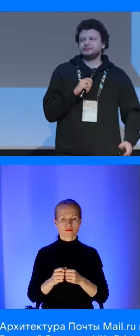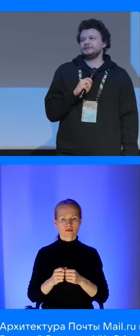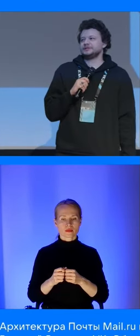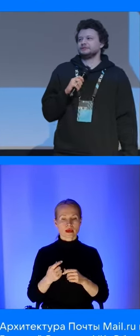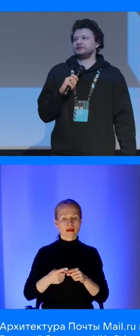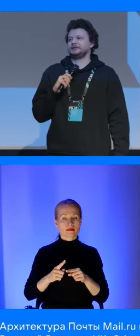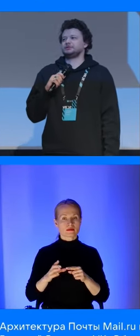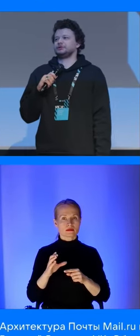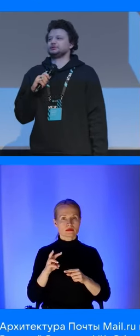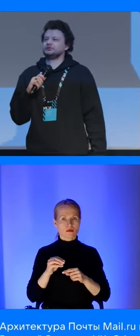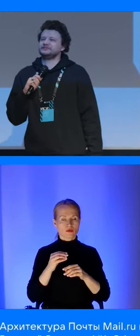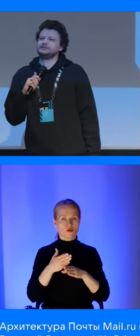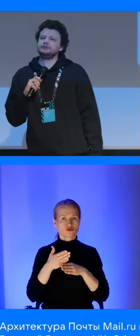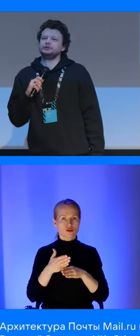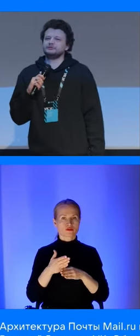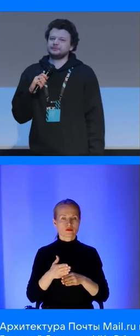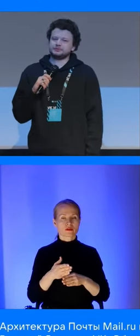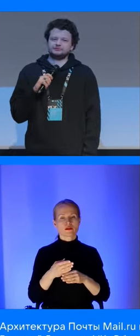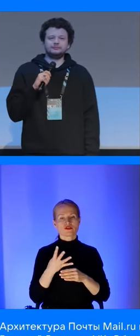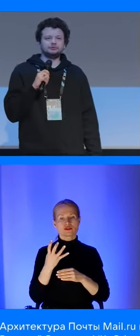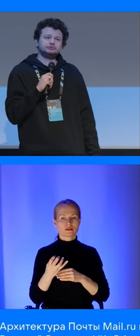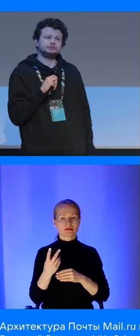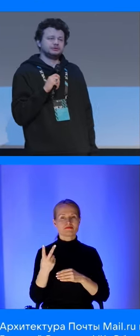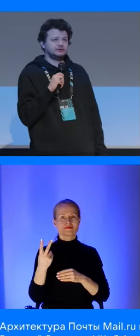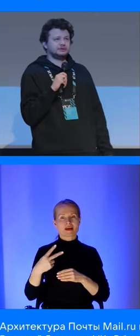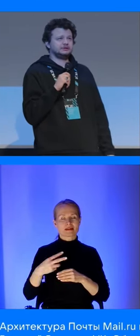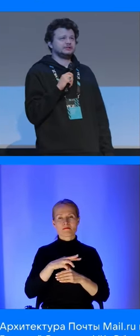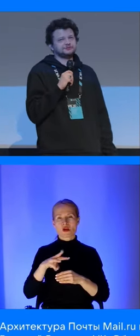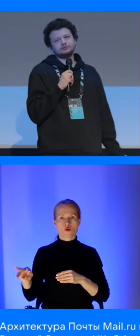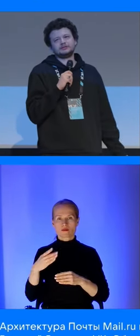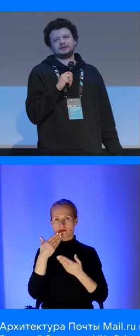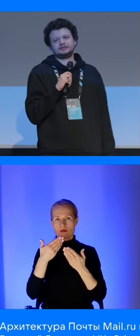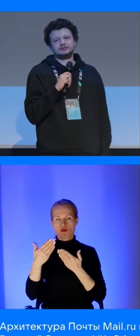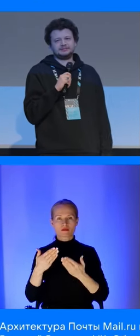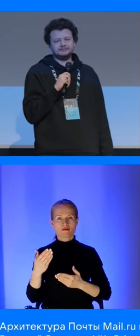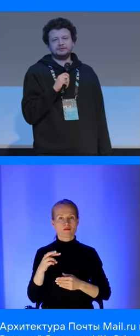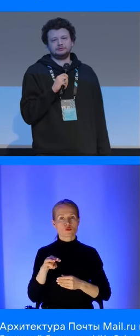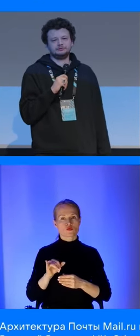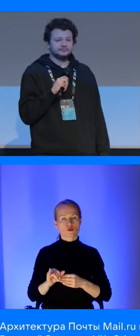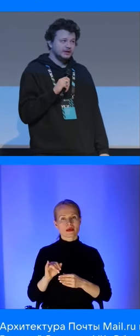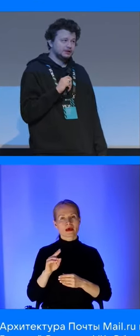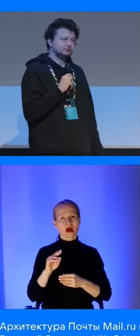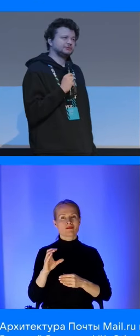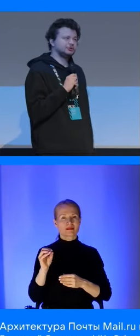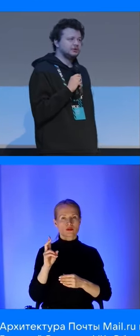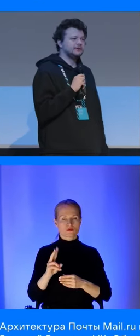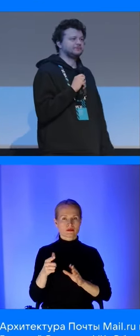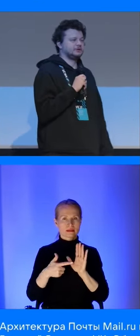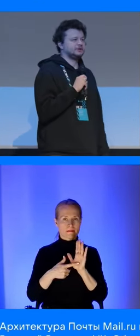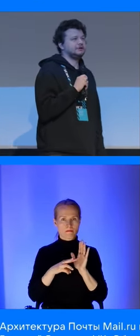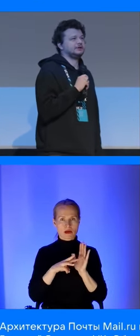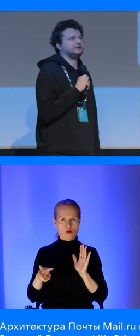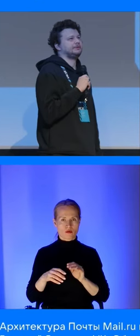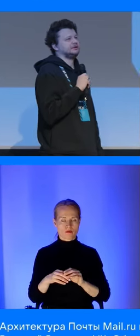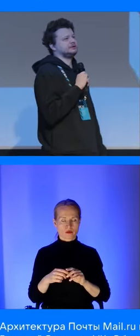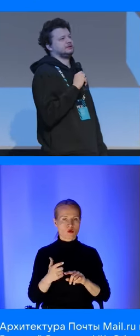Эта система выдерживает порядка 420 миллионов запросов в минуту. Если в секунду, это порядка 7 миллионов. Это очень много,